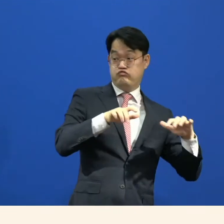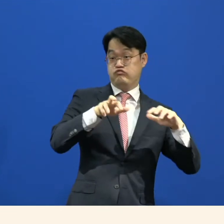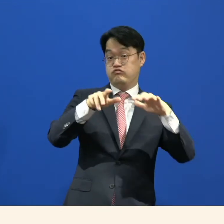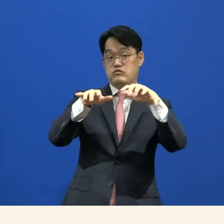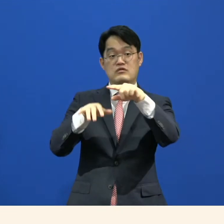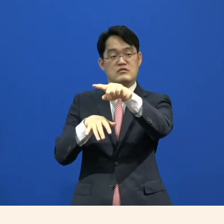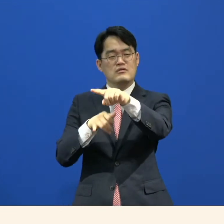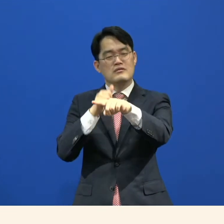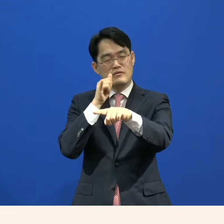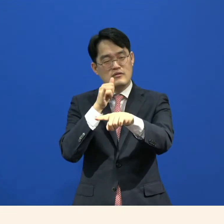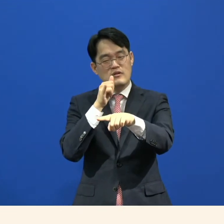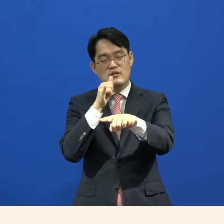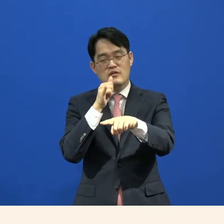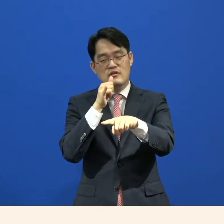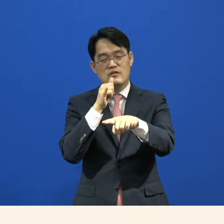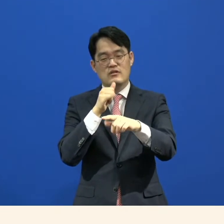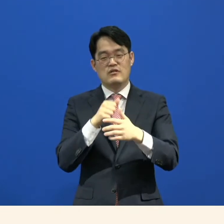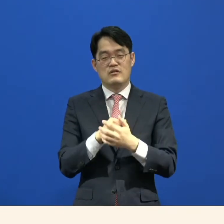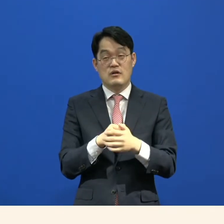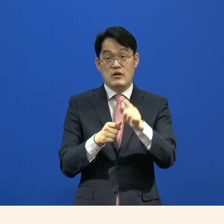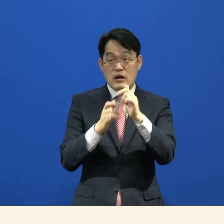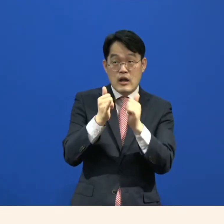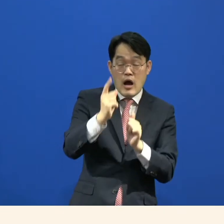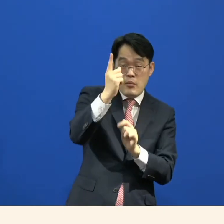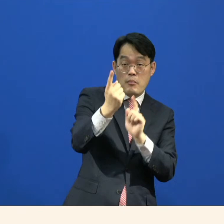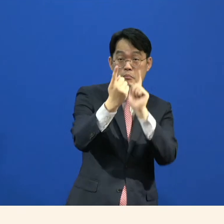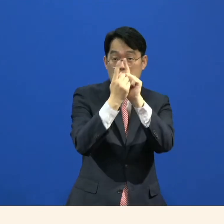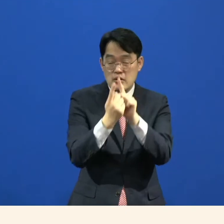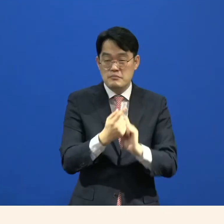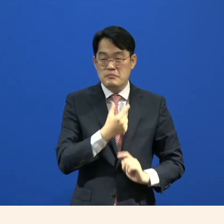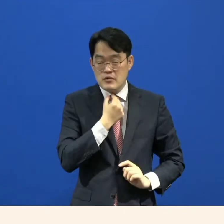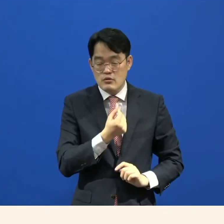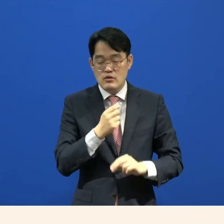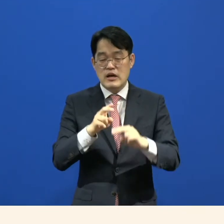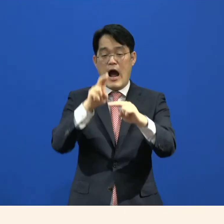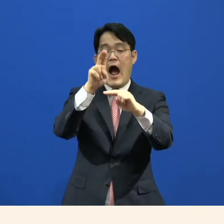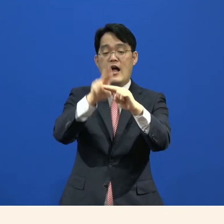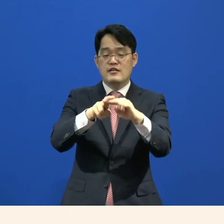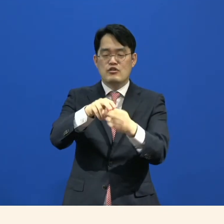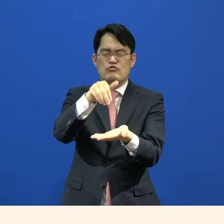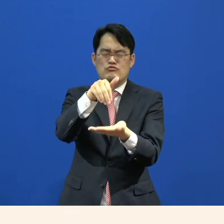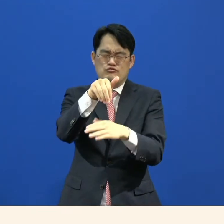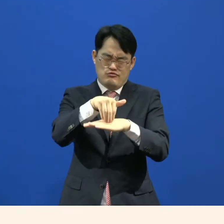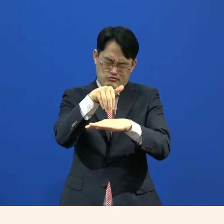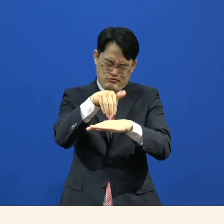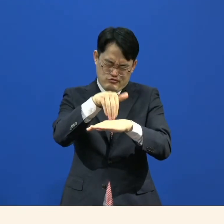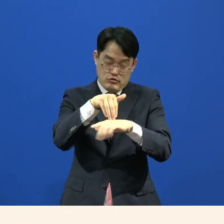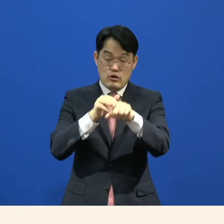모여서 그분 보려고, 그분 근처 가려고, 그분이 앉았던 데 앉으면 앉아보려고.